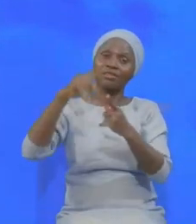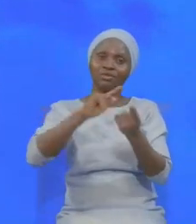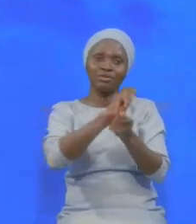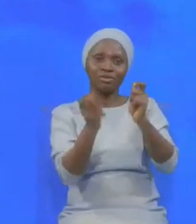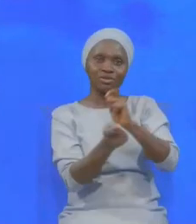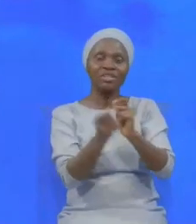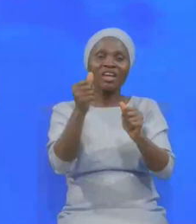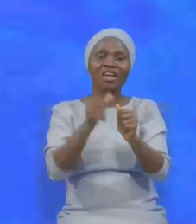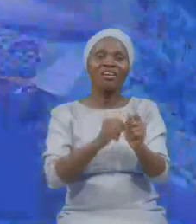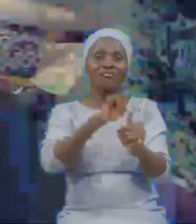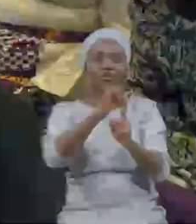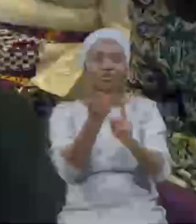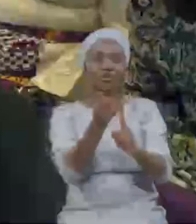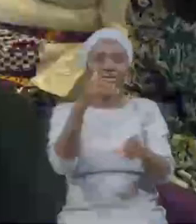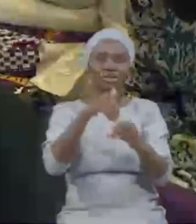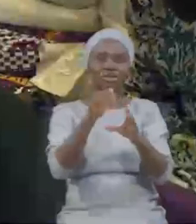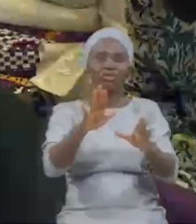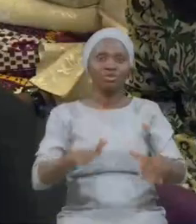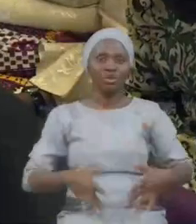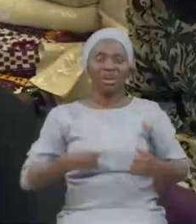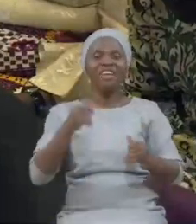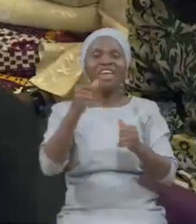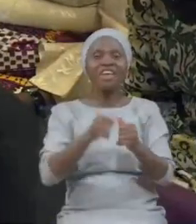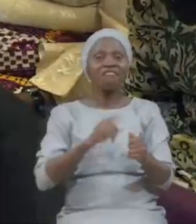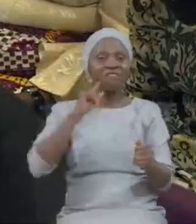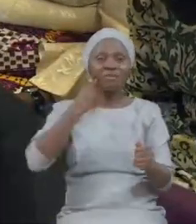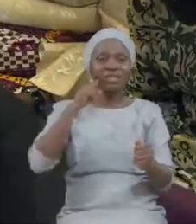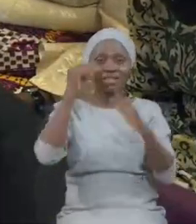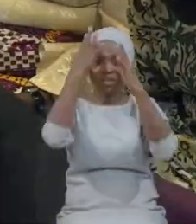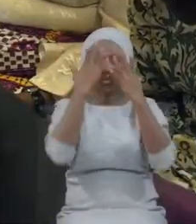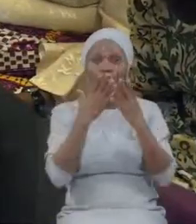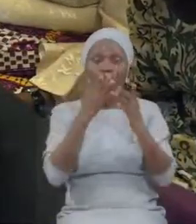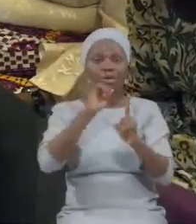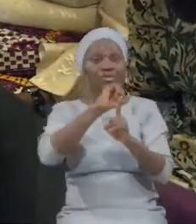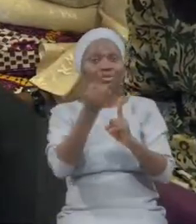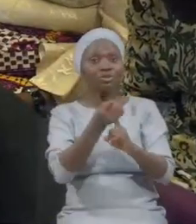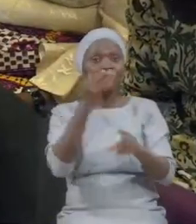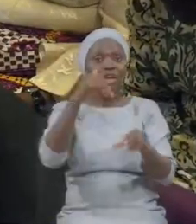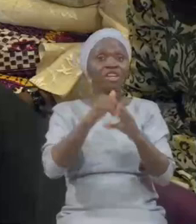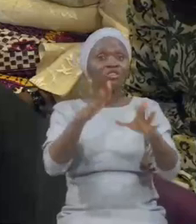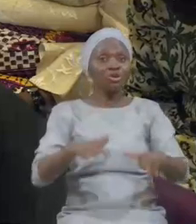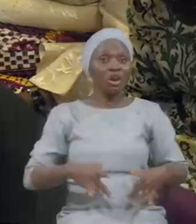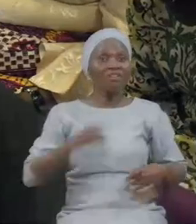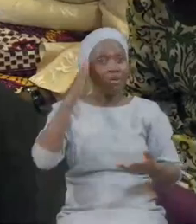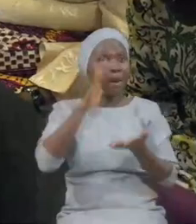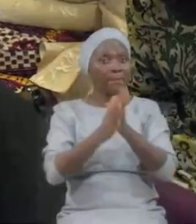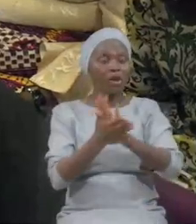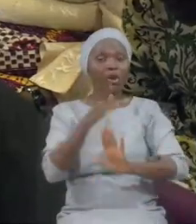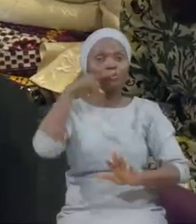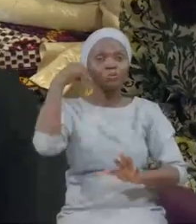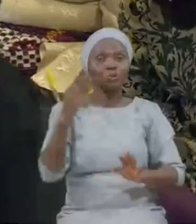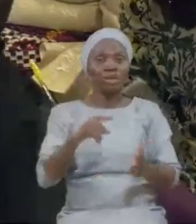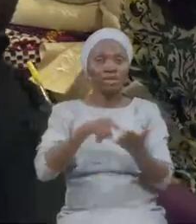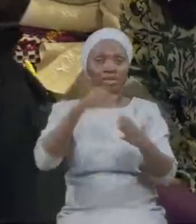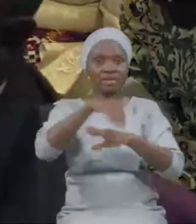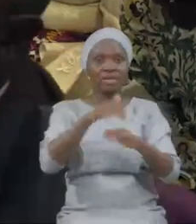toutes les situations dans votre vie. Toutes les situations amères dans votre vie deviendra douce à partir